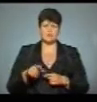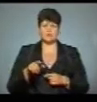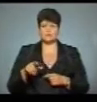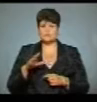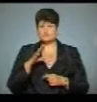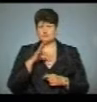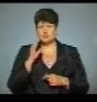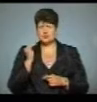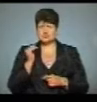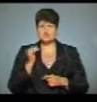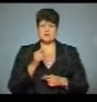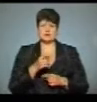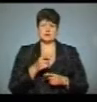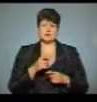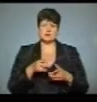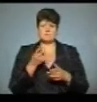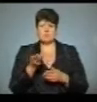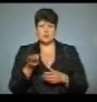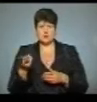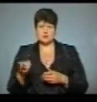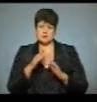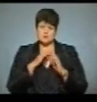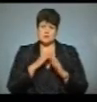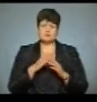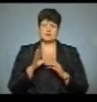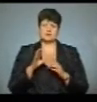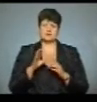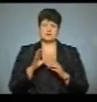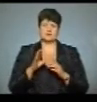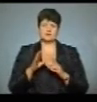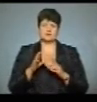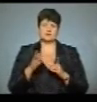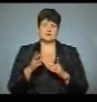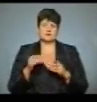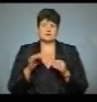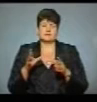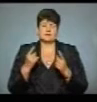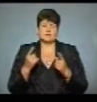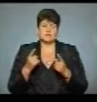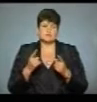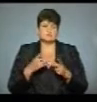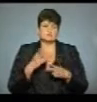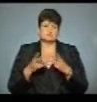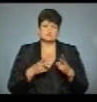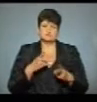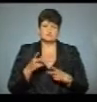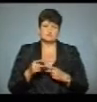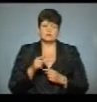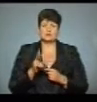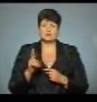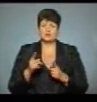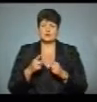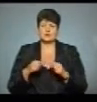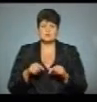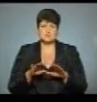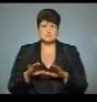тут і на підлогах спали, хто на мішках, хто на підвіконнику, хто де шукав. Тобто, ну, великі претензії, в принципі, до тих, хто організовує тут на